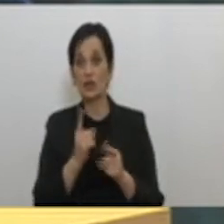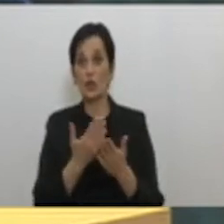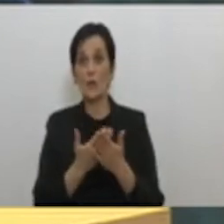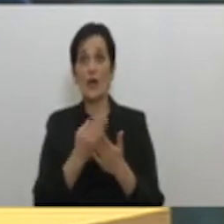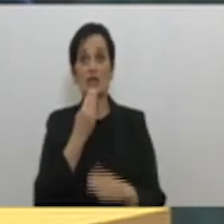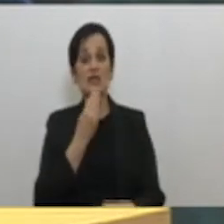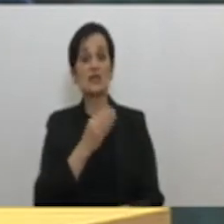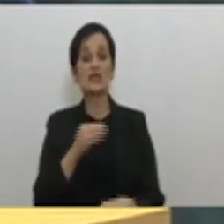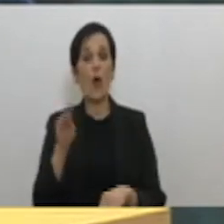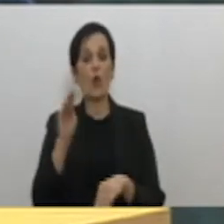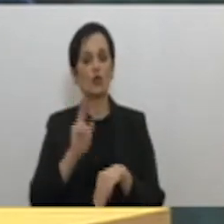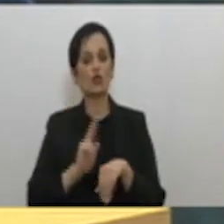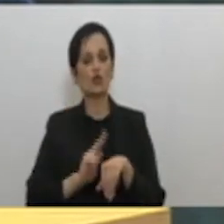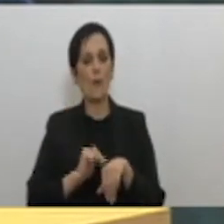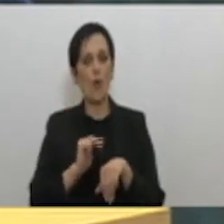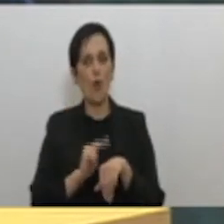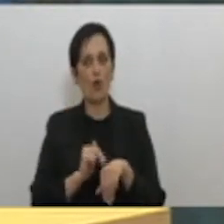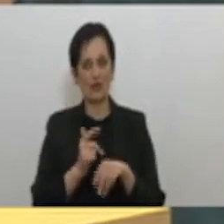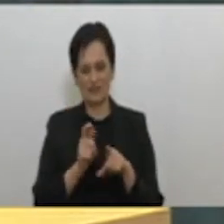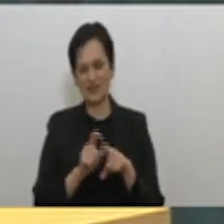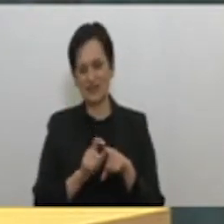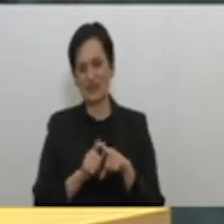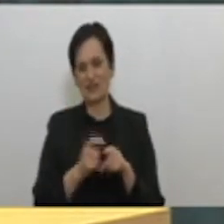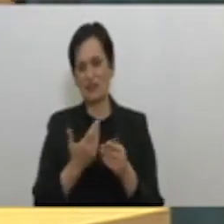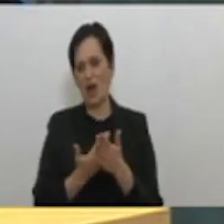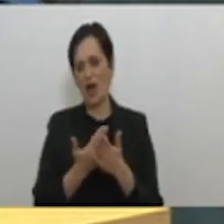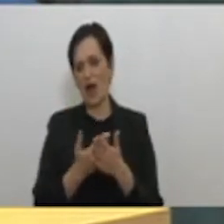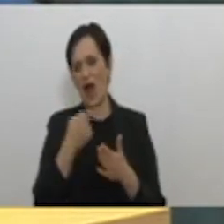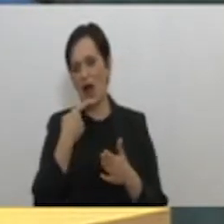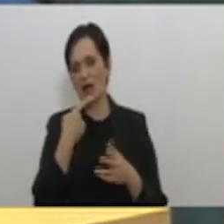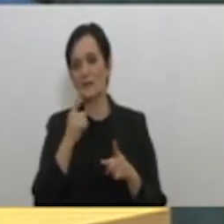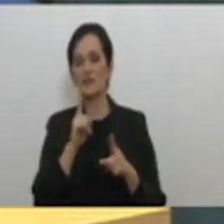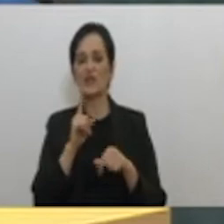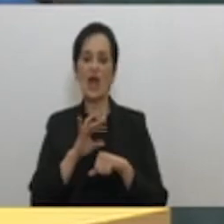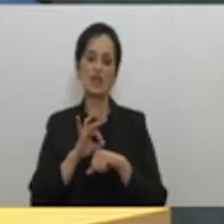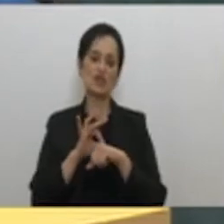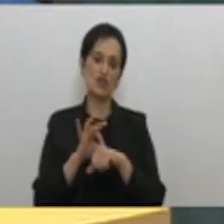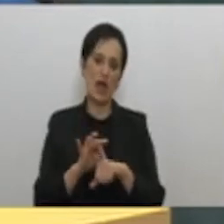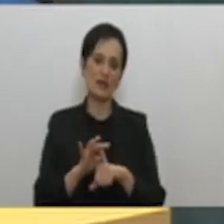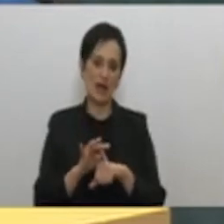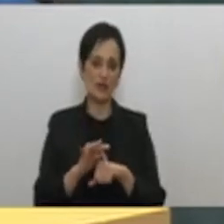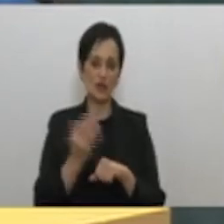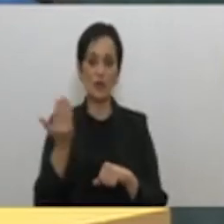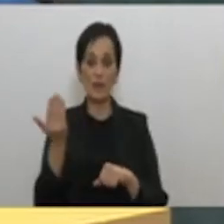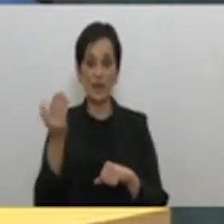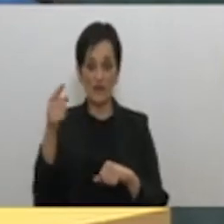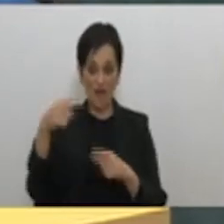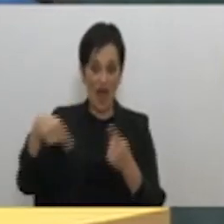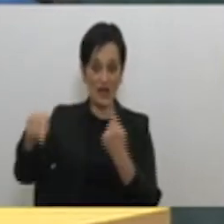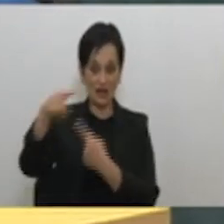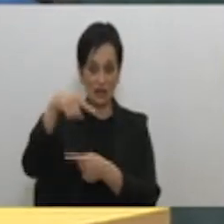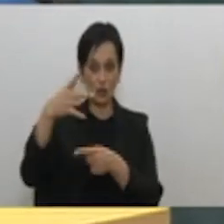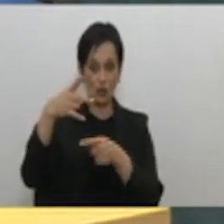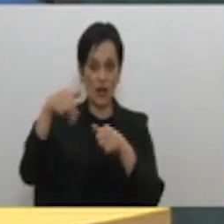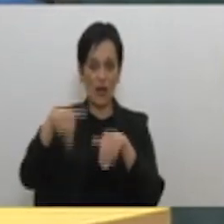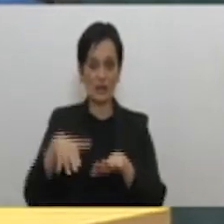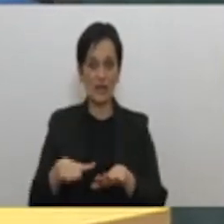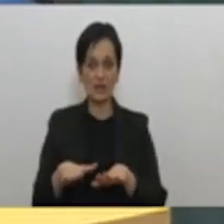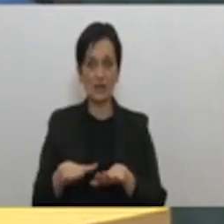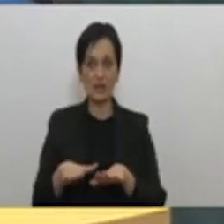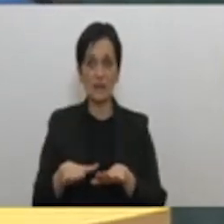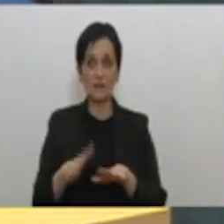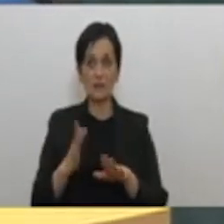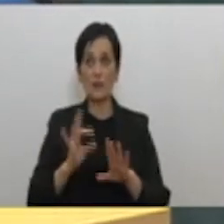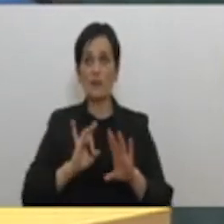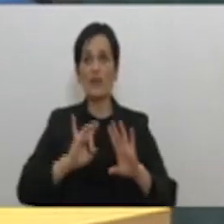საუკეთესო პოლიციელი სიტყვაზე ხო რაღაც ან რაღაც ჩატარდეს ესეთი ეს ალბათ თქვენთანო გადაწყდეს იქ და